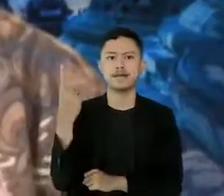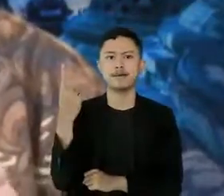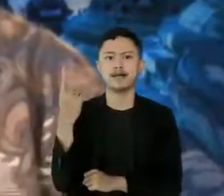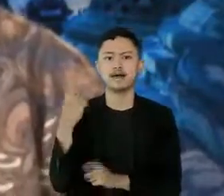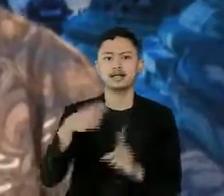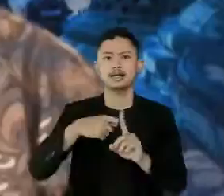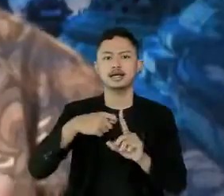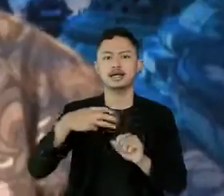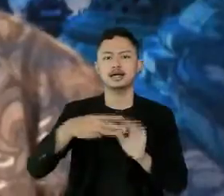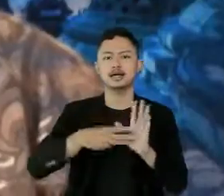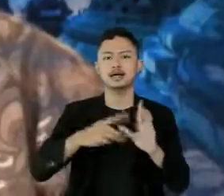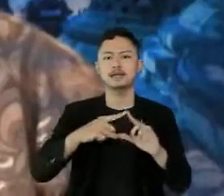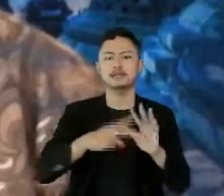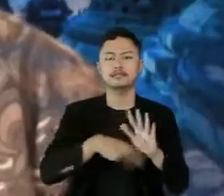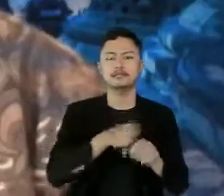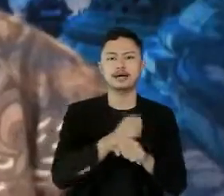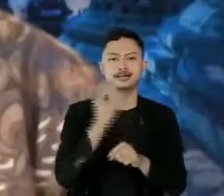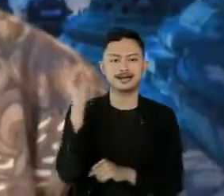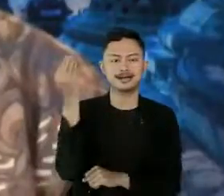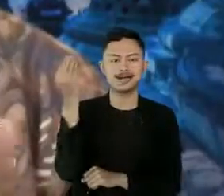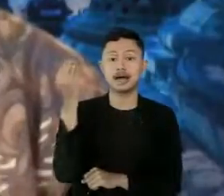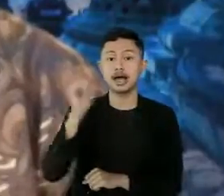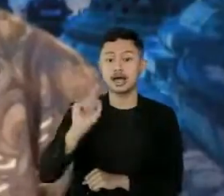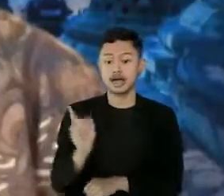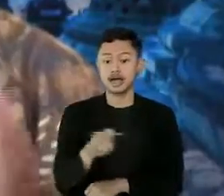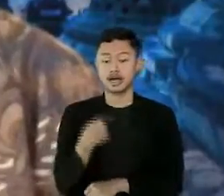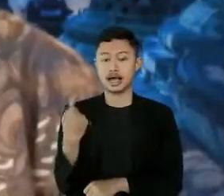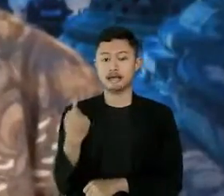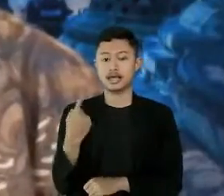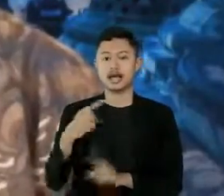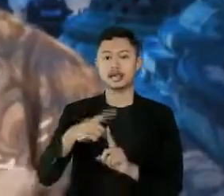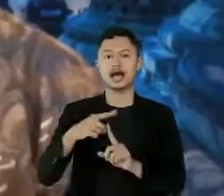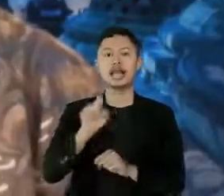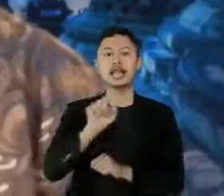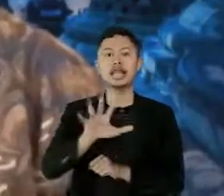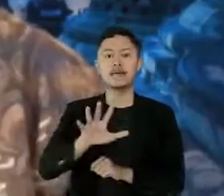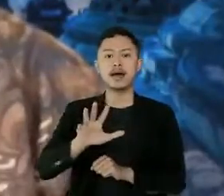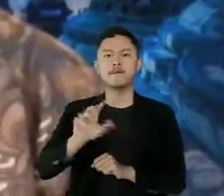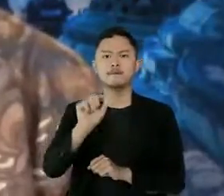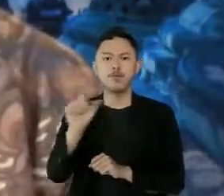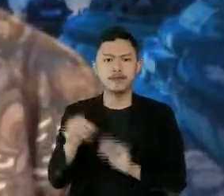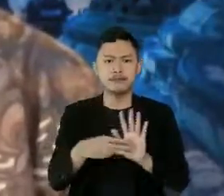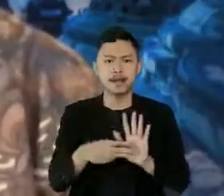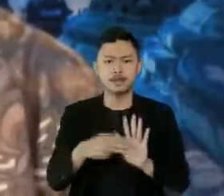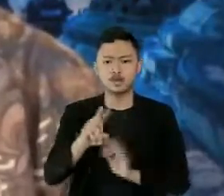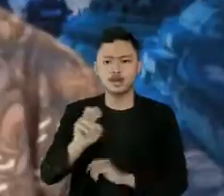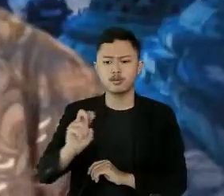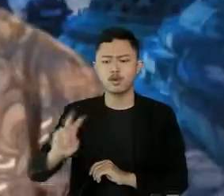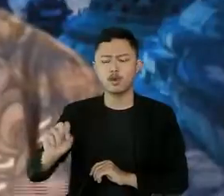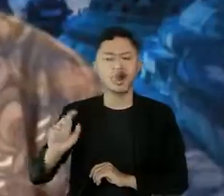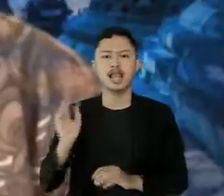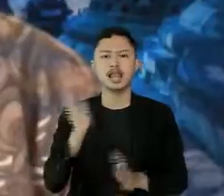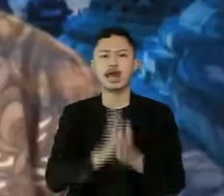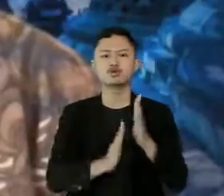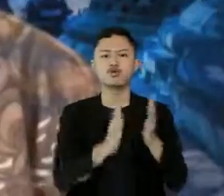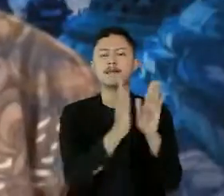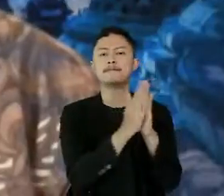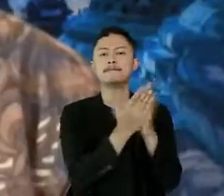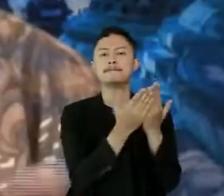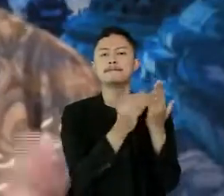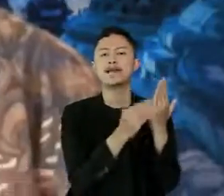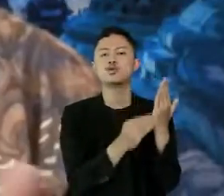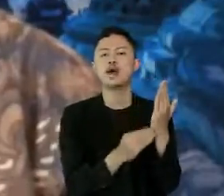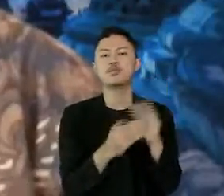Kemang, tanggal 5 Maret kami sudah menerbitkan panduan. Panduan yang paling awal waktu itu supaya semua